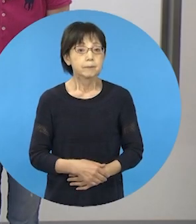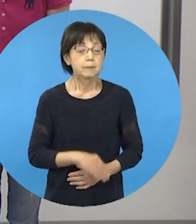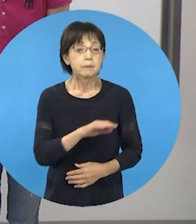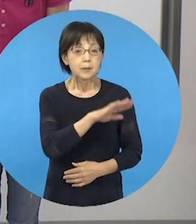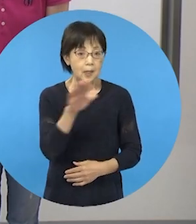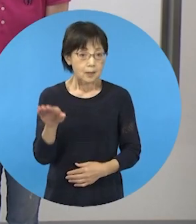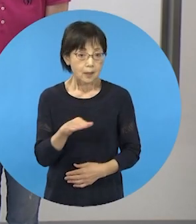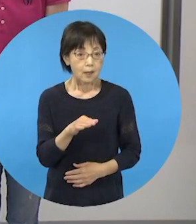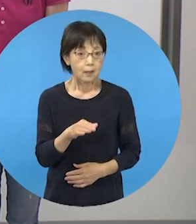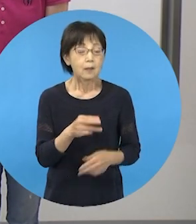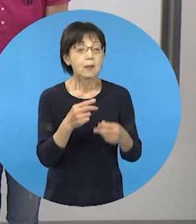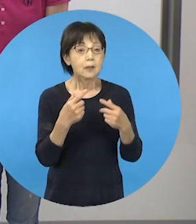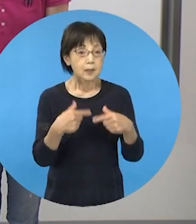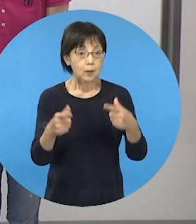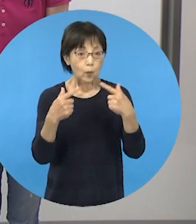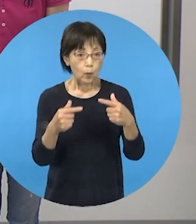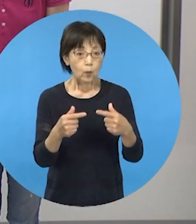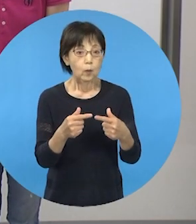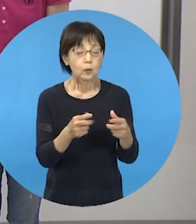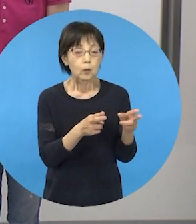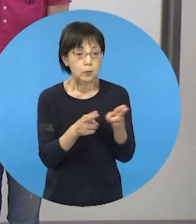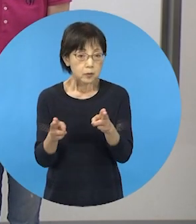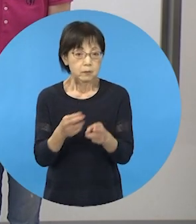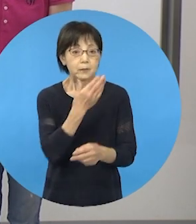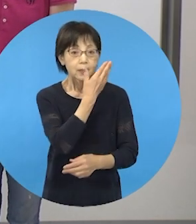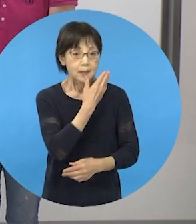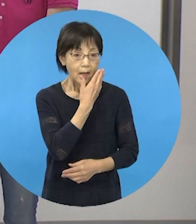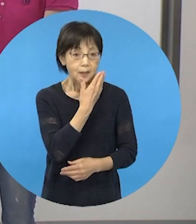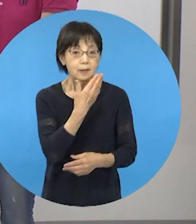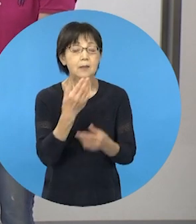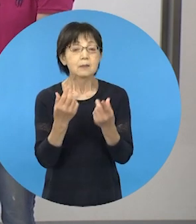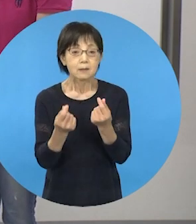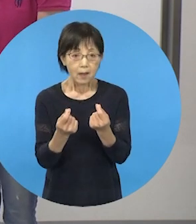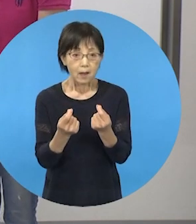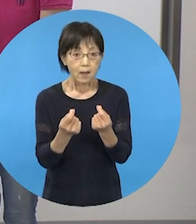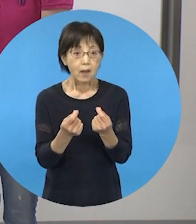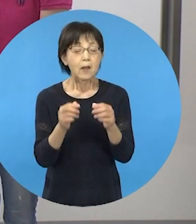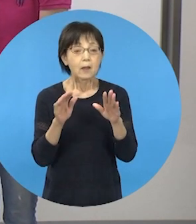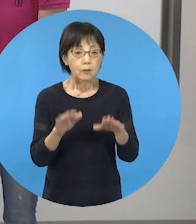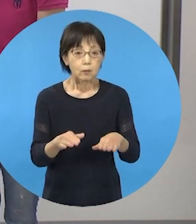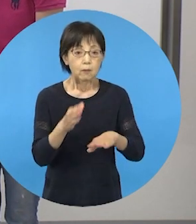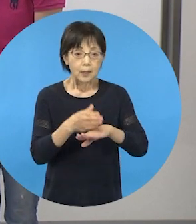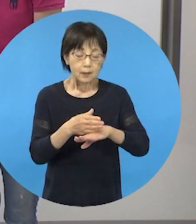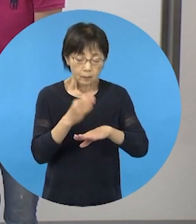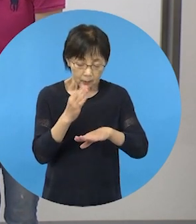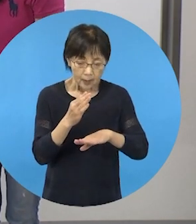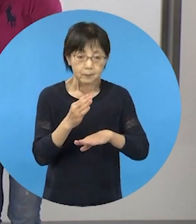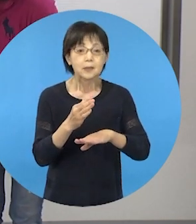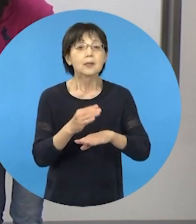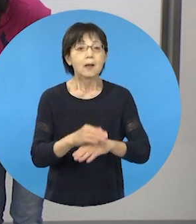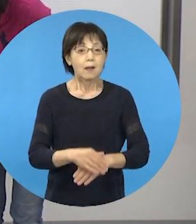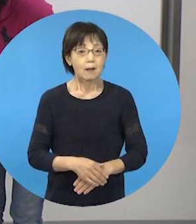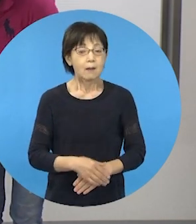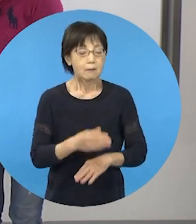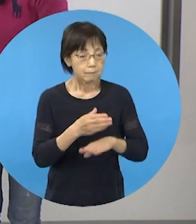皆さん日頃から備えを万全にしておきましょう。杉田さん、今日はありがとうございました。 ありがとうございました。